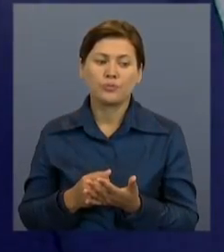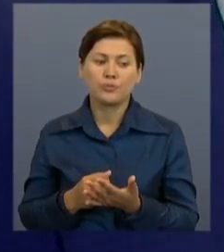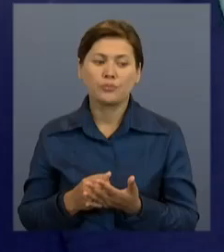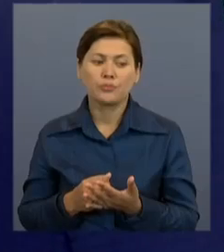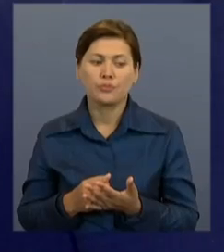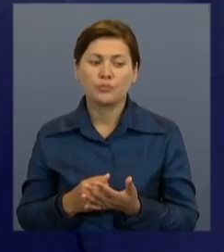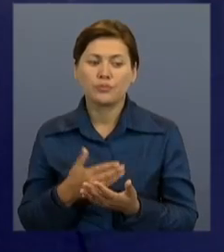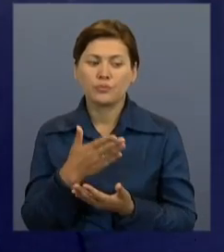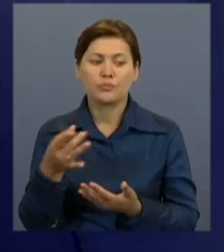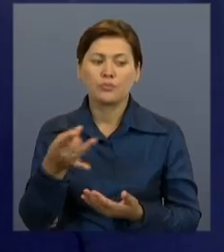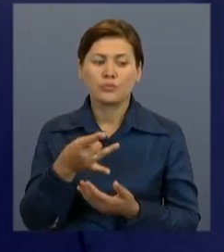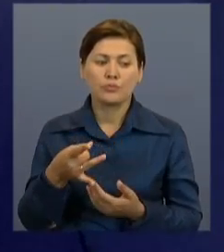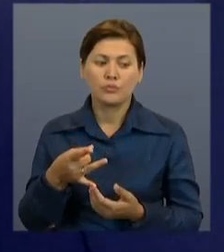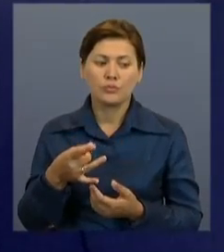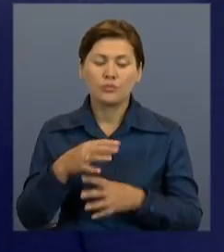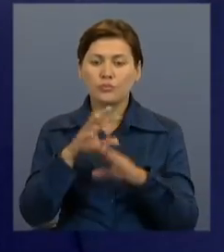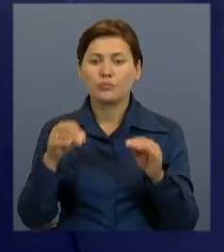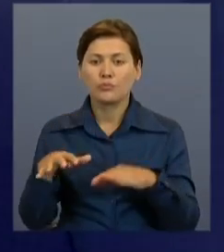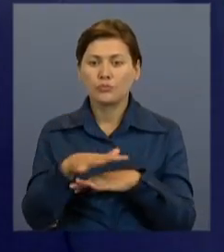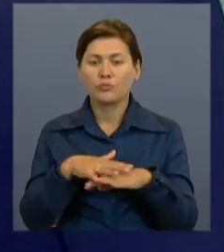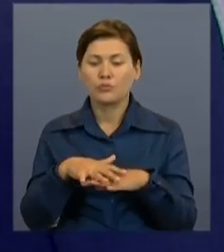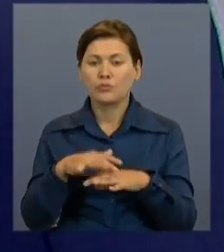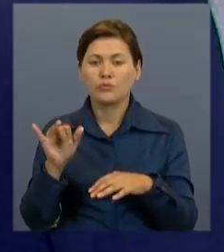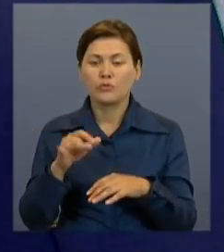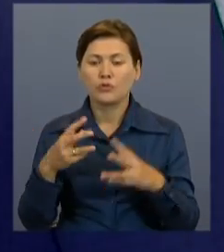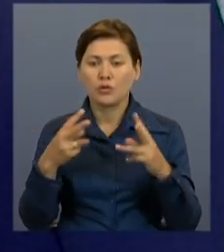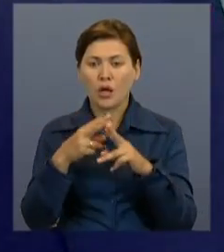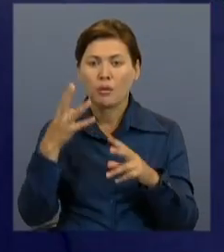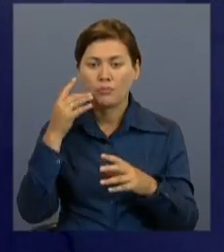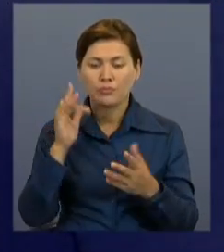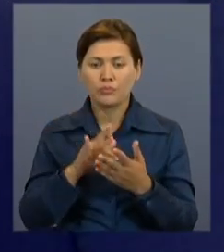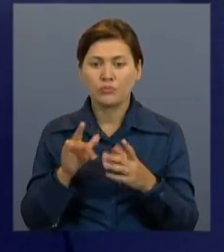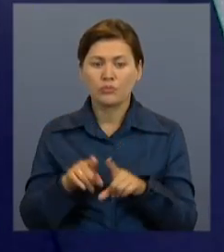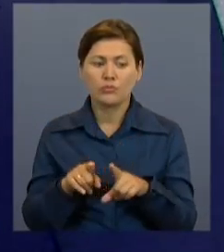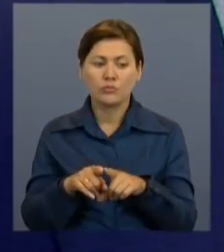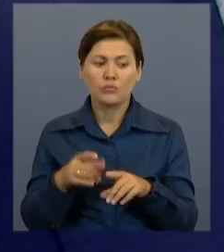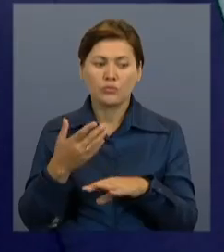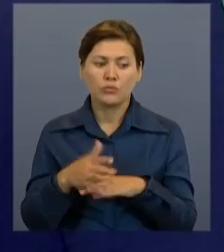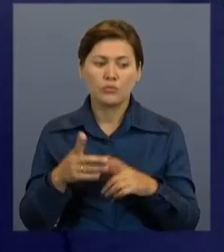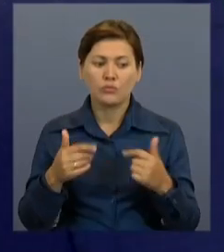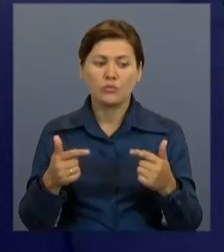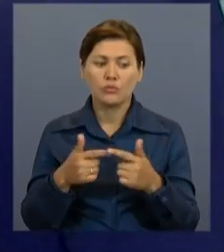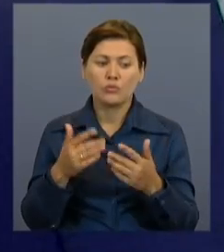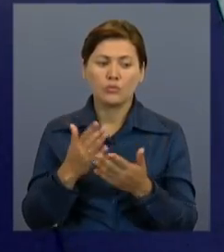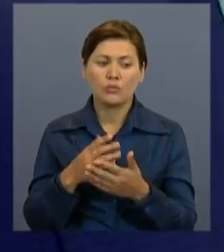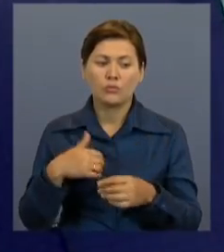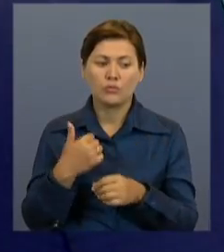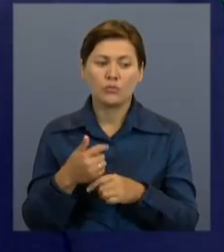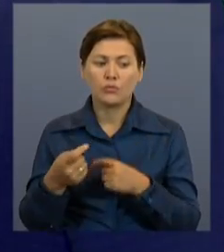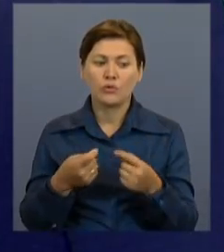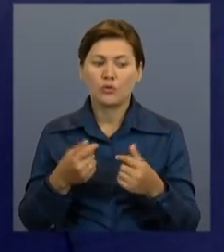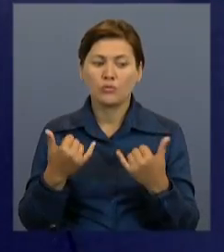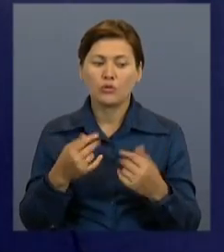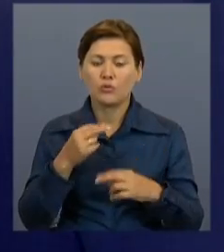қорының біздің республикамызда барлық өңірлерде, оның ішінде Астана, Алматы қалаларында да филиалдар құрылған. Негізгі атқаратын